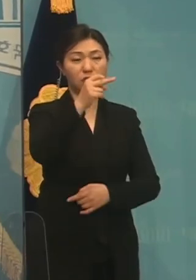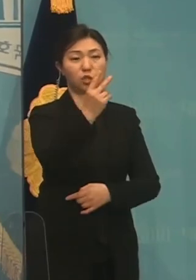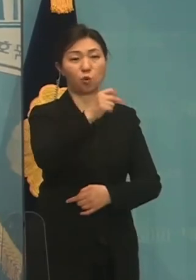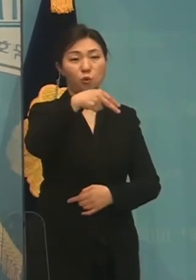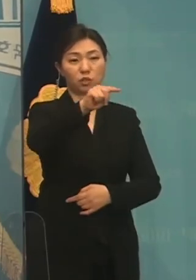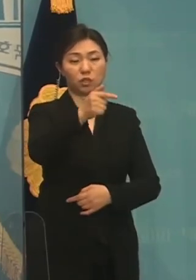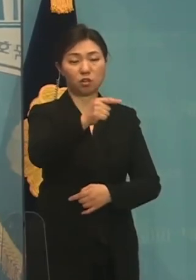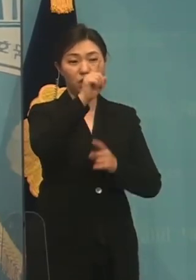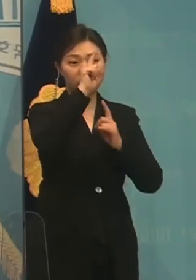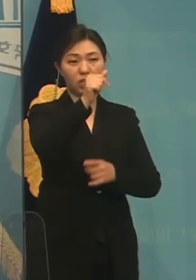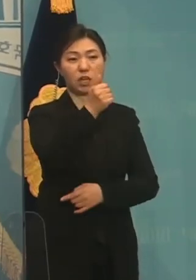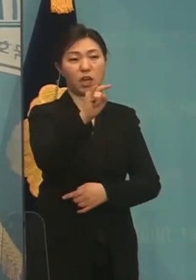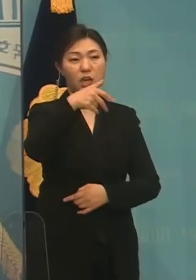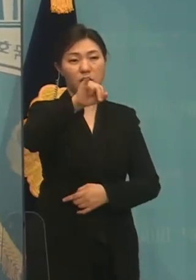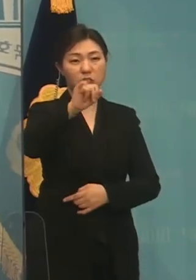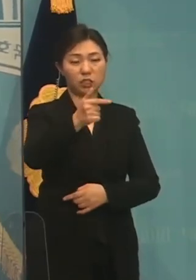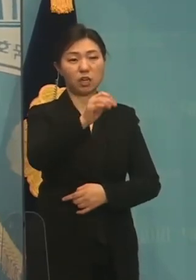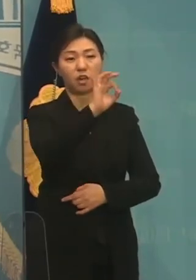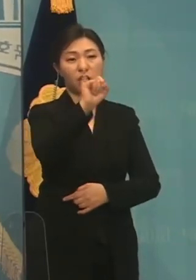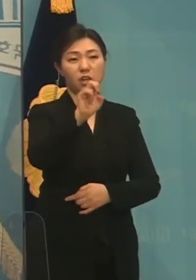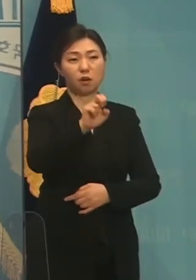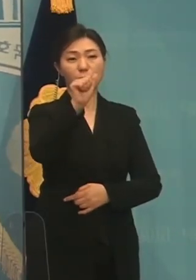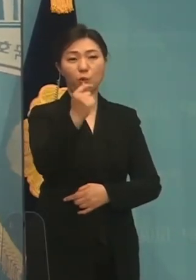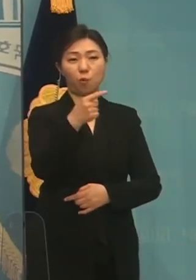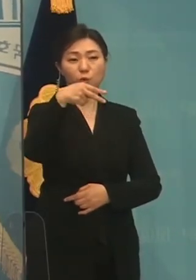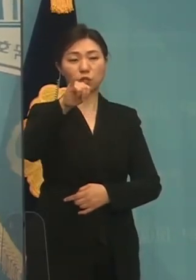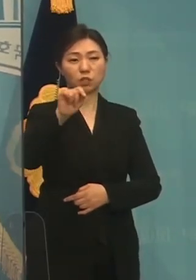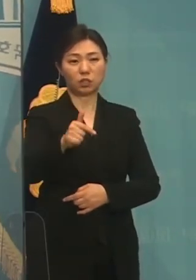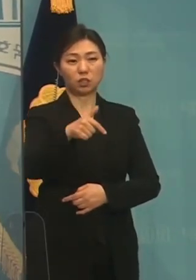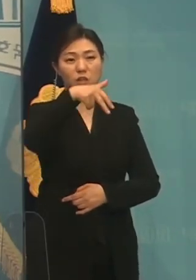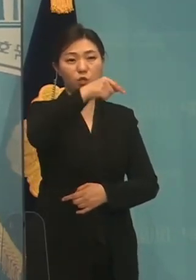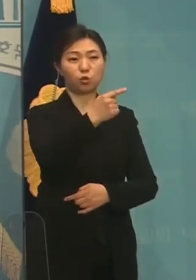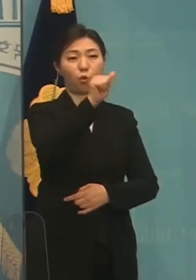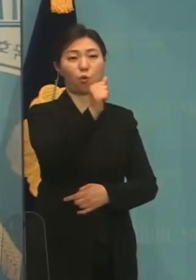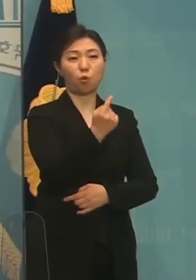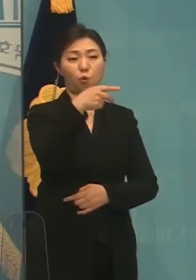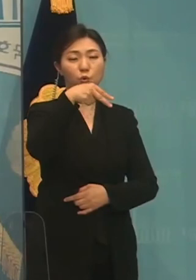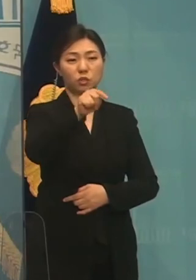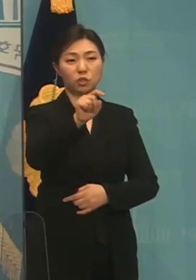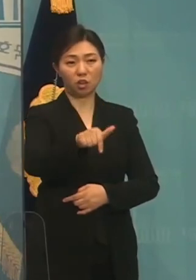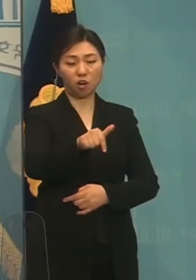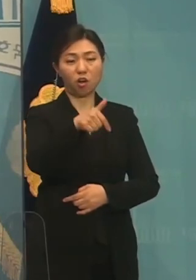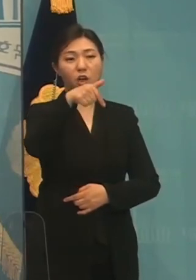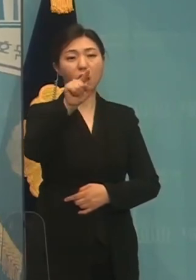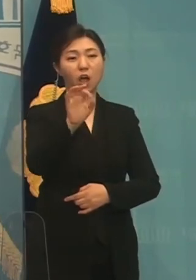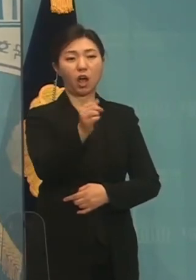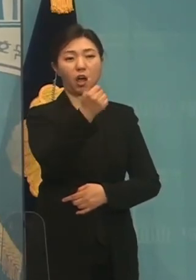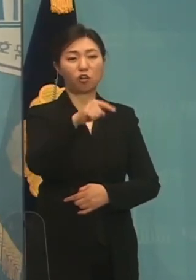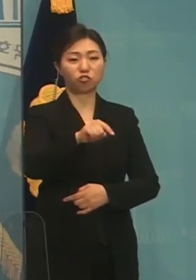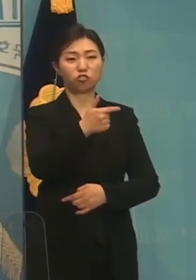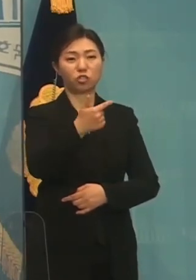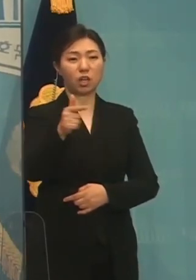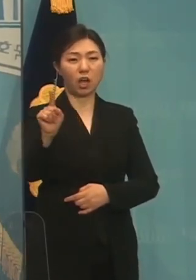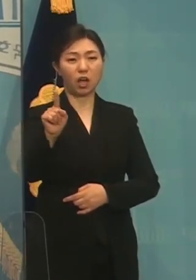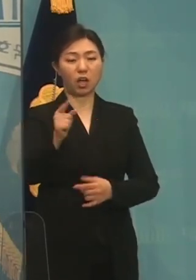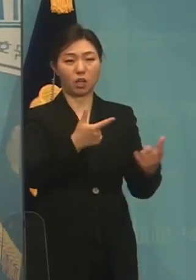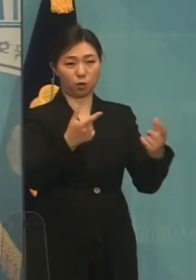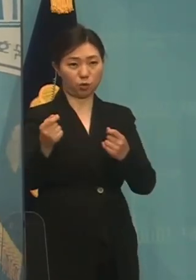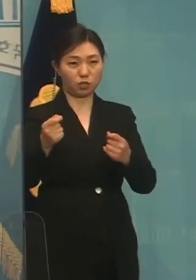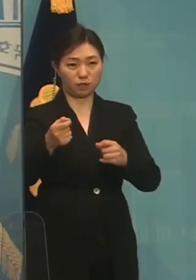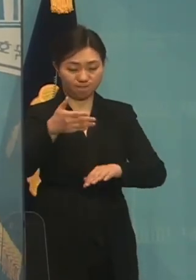이장석, 이하경, 이해식, 김호선, 정춘숙, 조호섭, 진성준, 최강욱, 황남인석. 감사합니다.